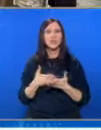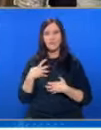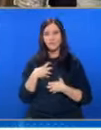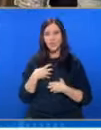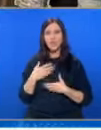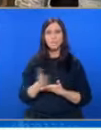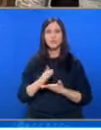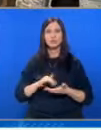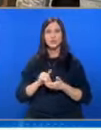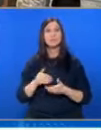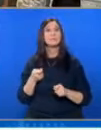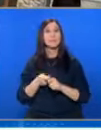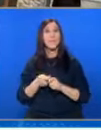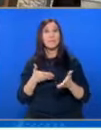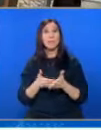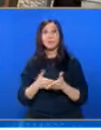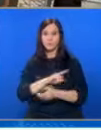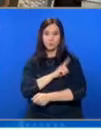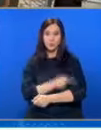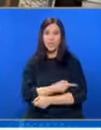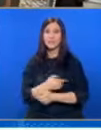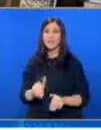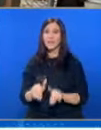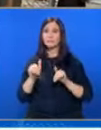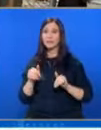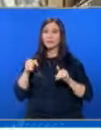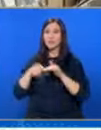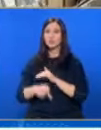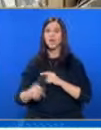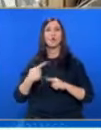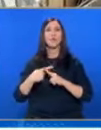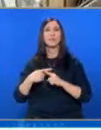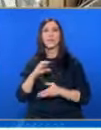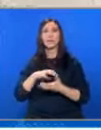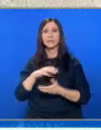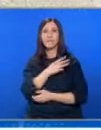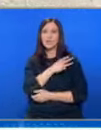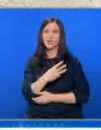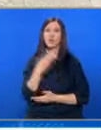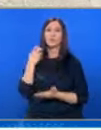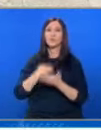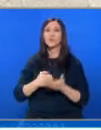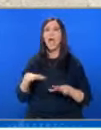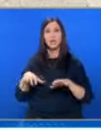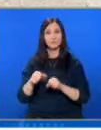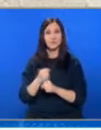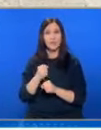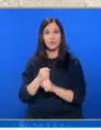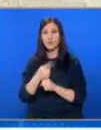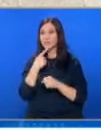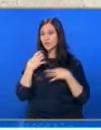нова пречка пред усилията да бъде избегнато задълбочаване на хуманитарната криза. Вашингтон потвърди ангажимента си да работи и